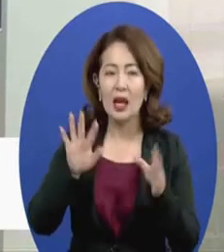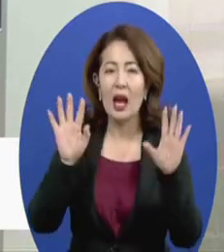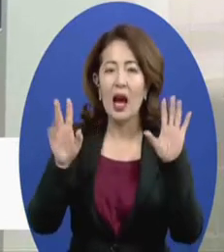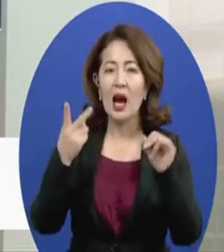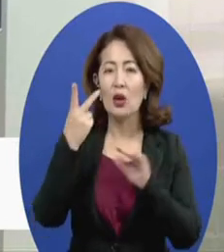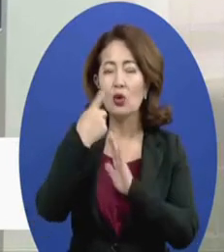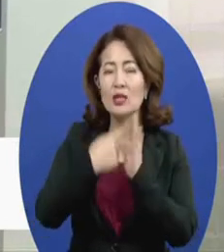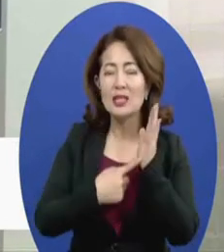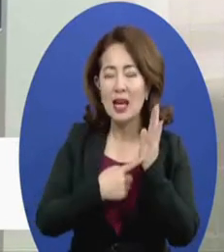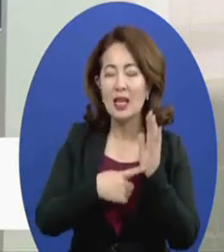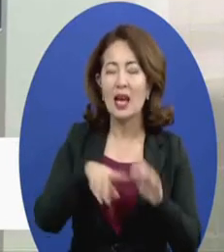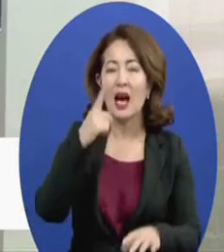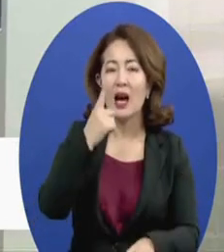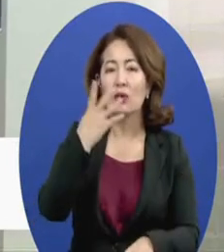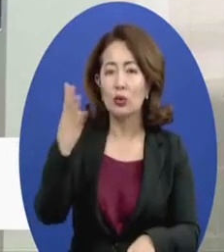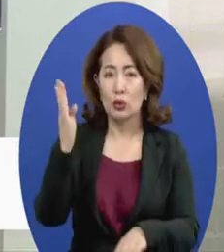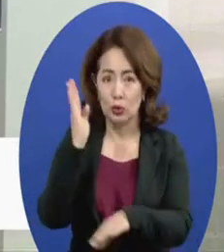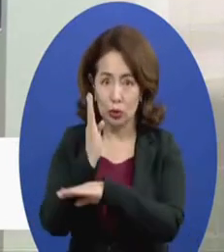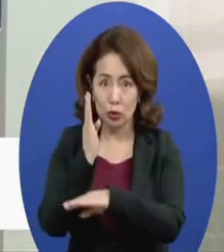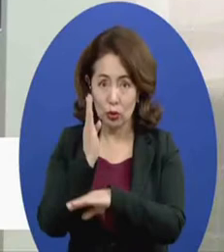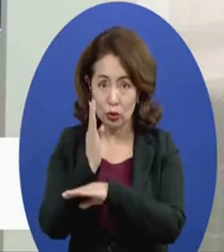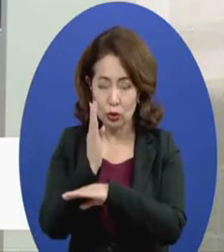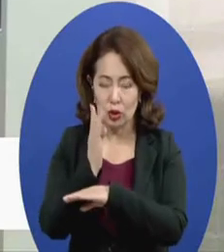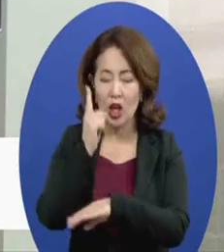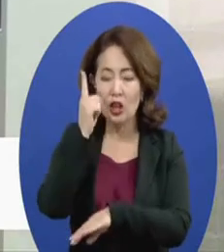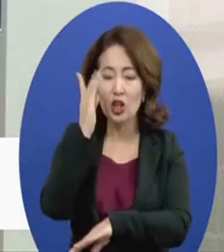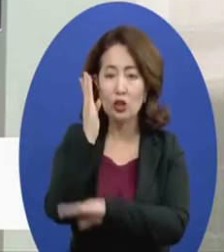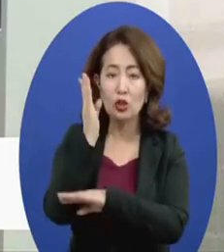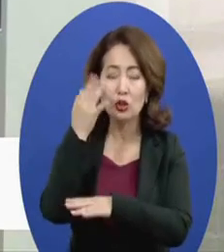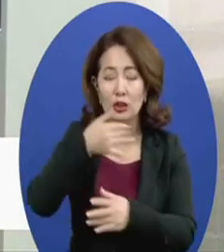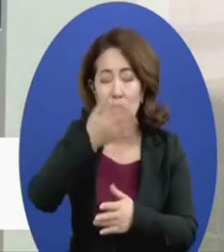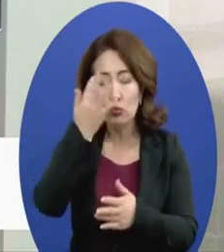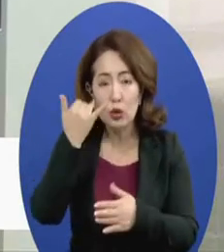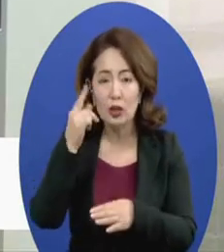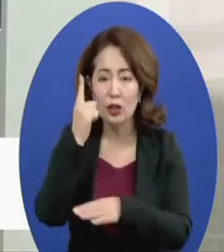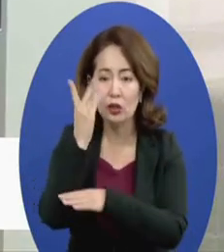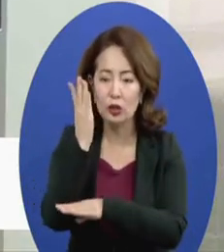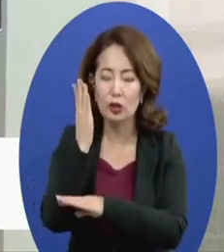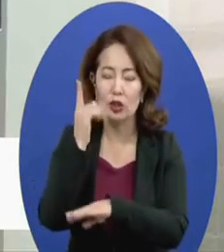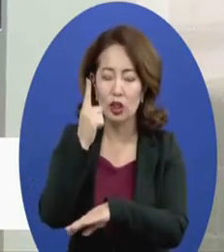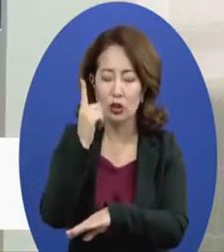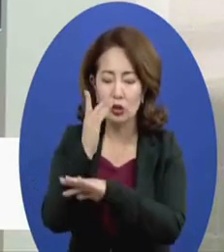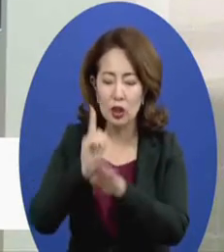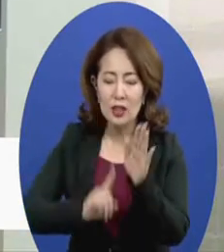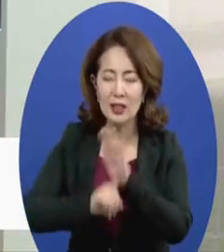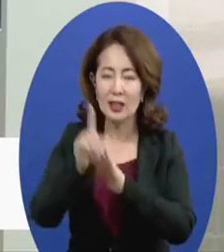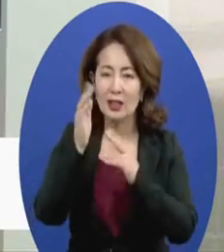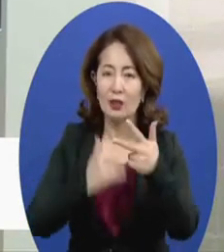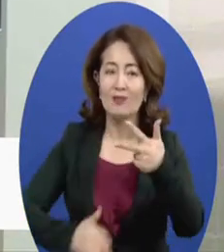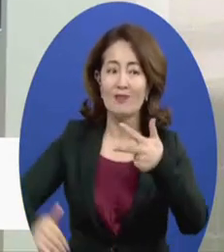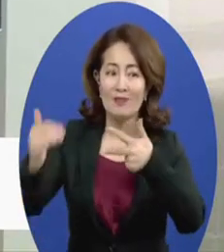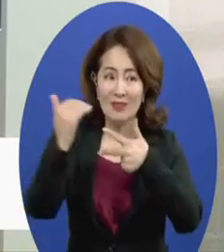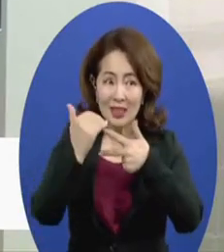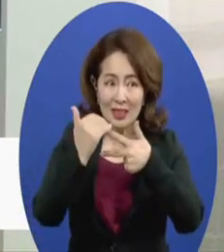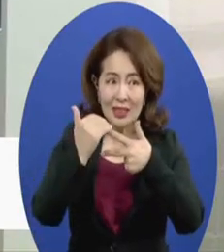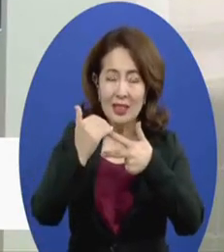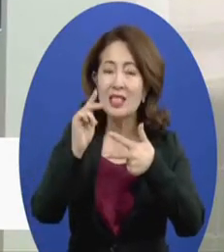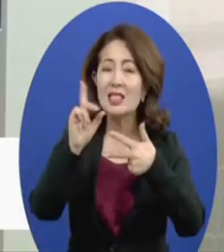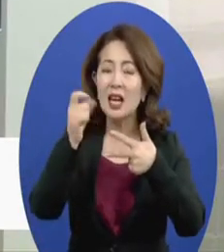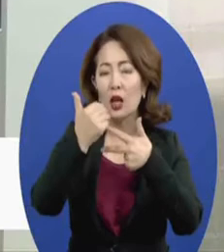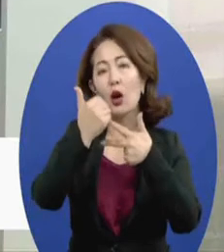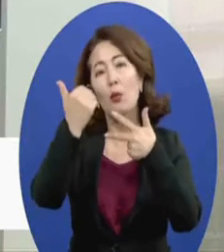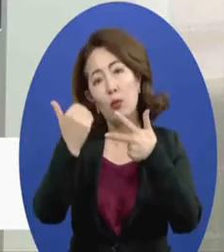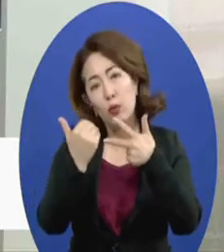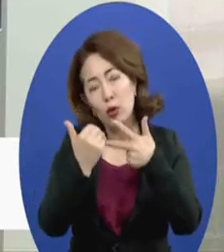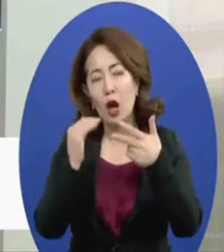буюу 1-р өдрөөс одоо Улаанбаатар тухайд бол зэрэглэл буурж өндөржүүлсэн бэлэн байдлын зэрэгт хэсэгсэлэн байдлаар